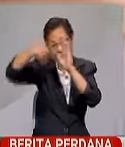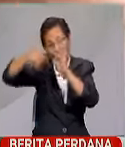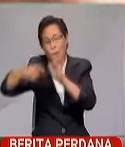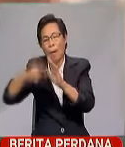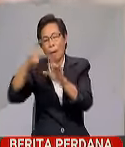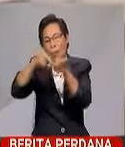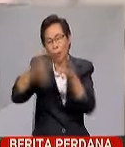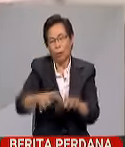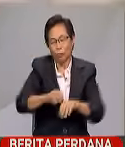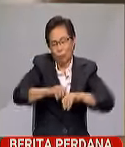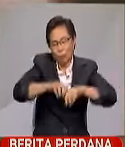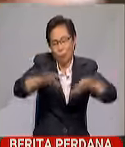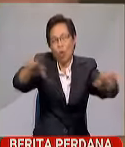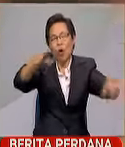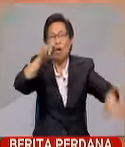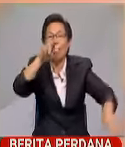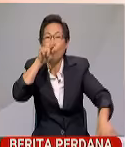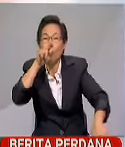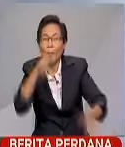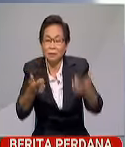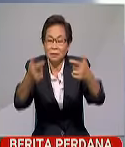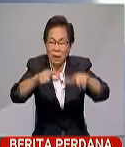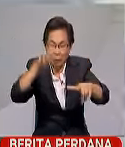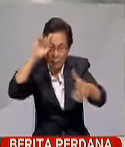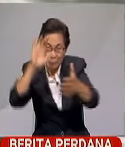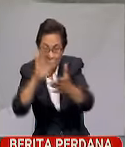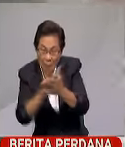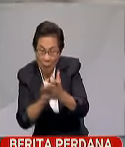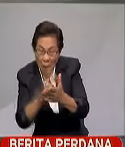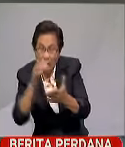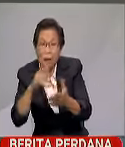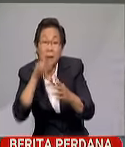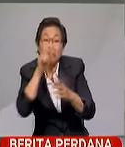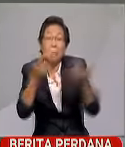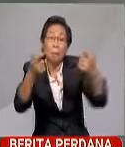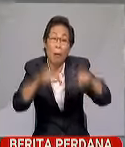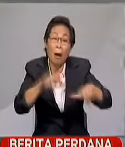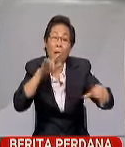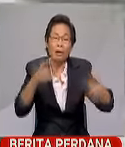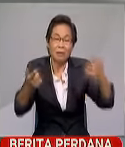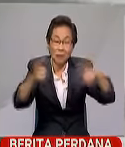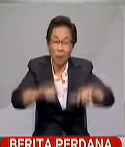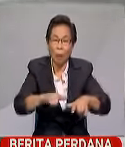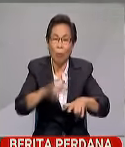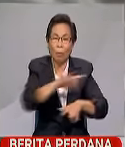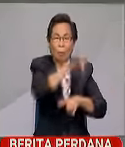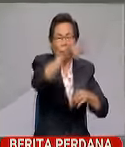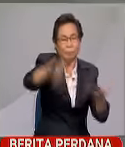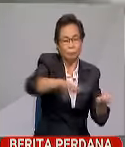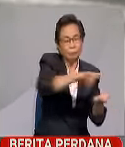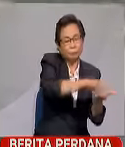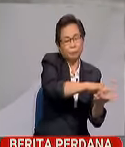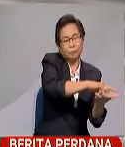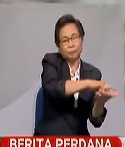penumpang dan tular di Twitter. Kejadian dipercayai berlaku ketika pesawat tersebut dalam perjalanan daripada lapangan terbang